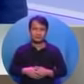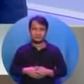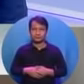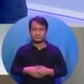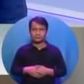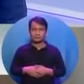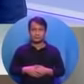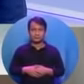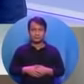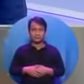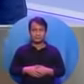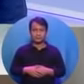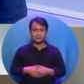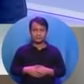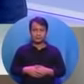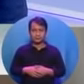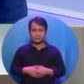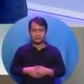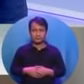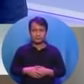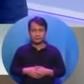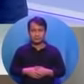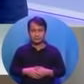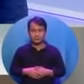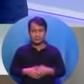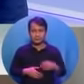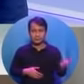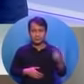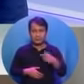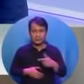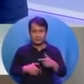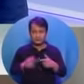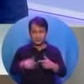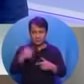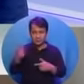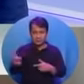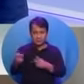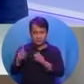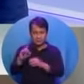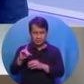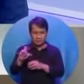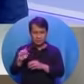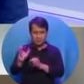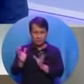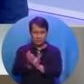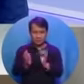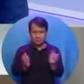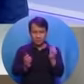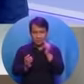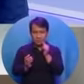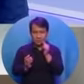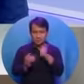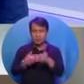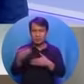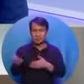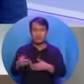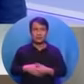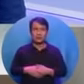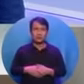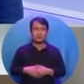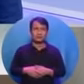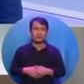Sandila para po. Sir, para naman pong nakarating sa DSWD yan, yung pong pananakit niyang babae.